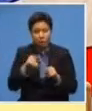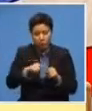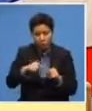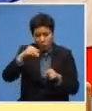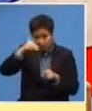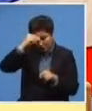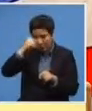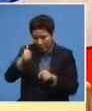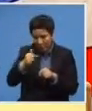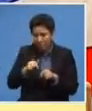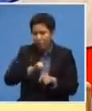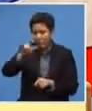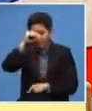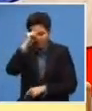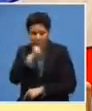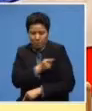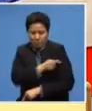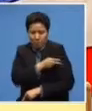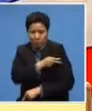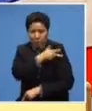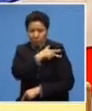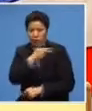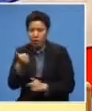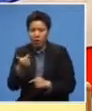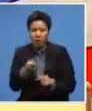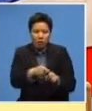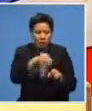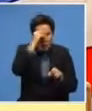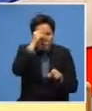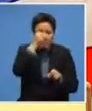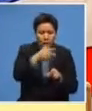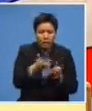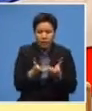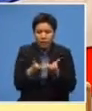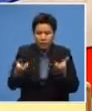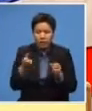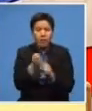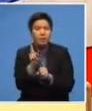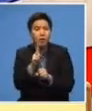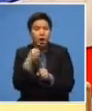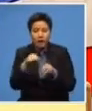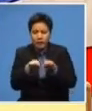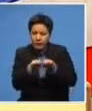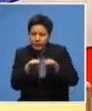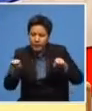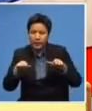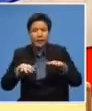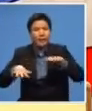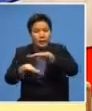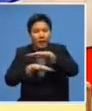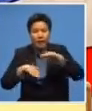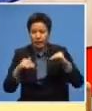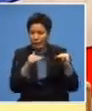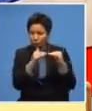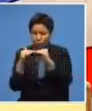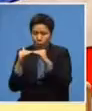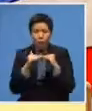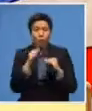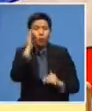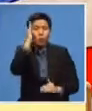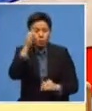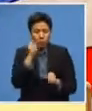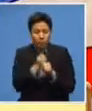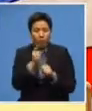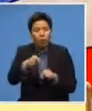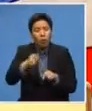ได้มันไปต่างประเทศได้เป็นด็อกเตอร์ได้อีกพวกยังไงก็เป็นด็อกเตอร์ไม่ได้ท่านจะทำยังไงให้คนพื้นฐานมันเท่ากันก่อนแล้วถึงเวลาเนี่ยเขารู้ตัวเขาเองว่าเข